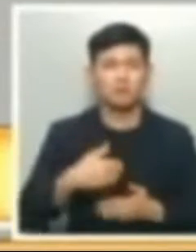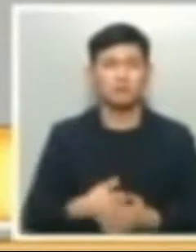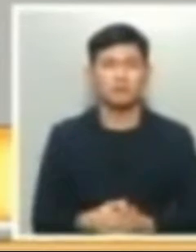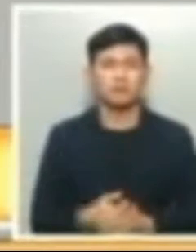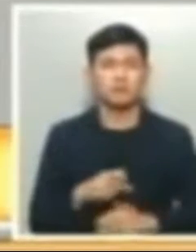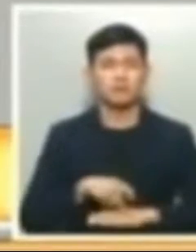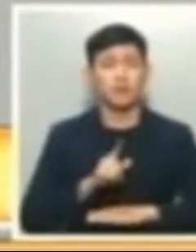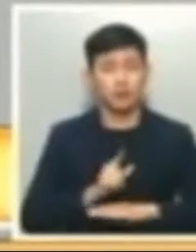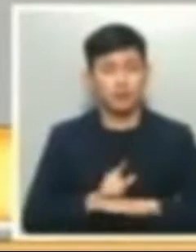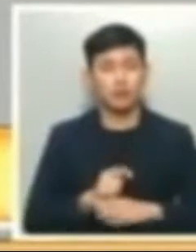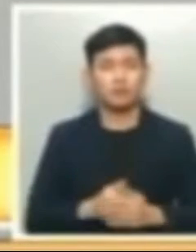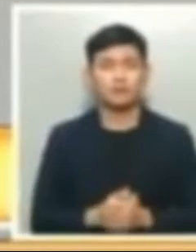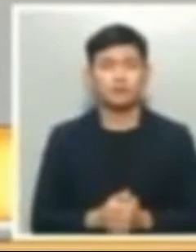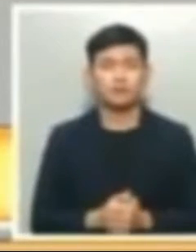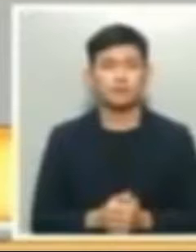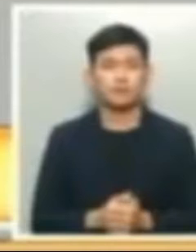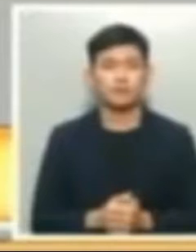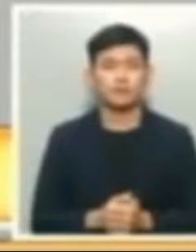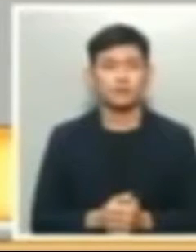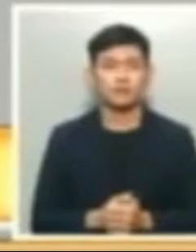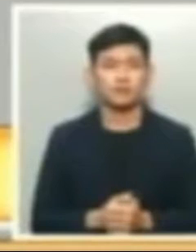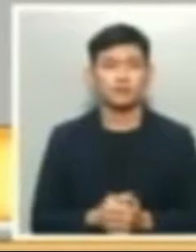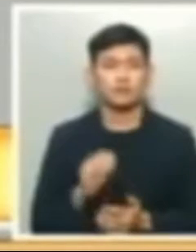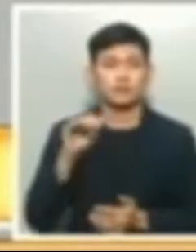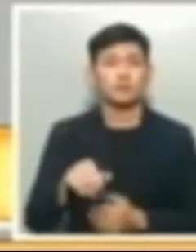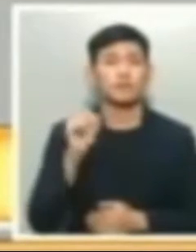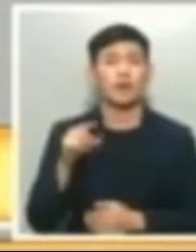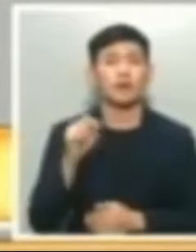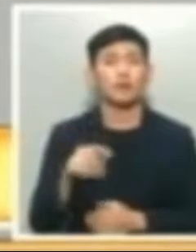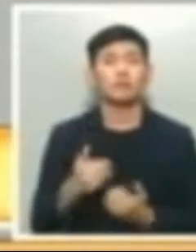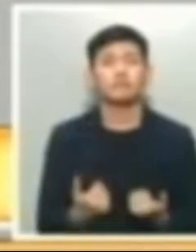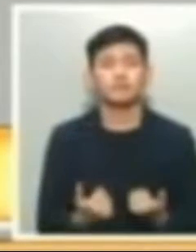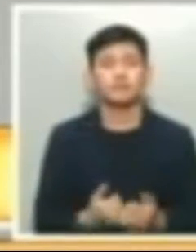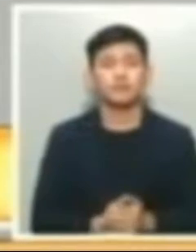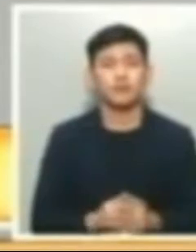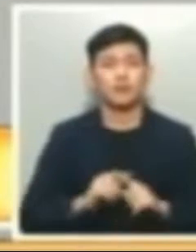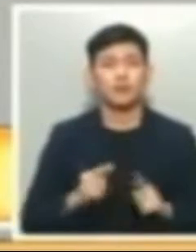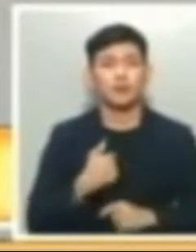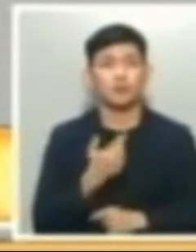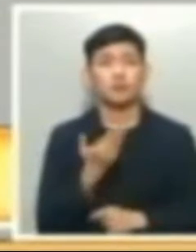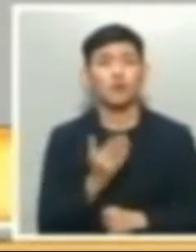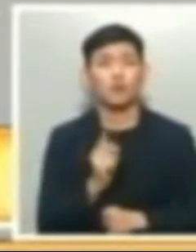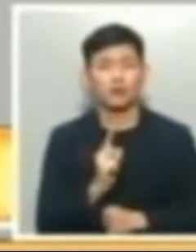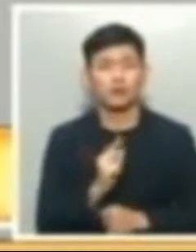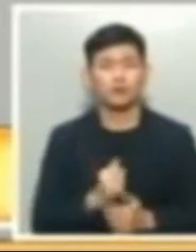ท่านประธานผมในเรื่องของทางด่วนก็มีเท่านี้แต่ว่าผมขออนุญาต